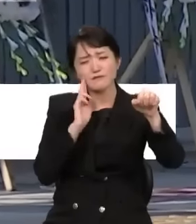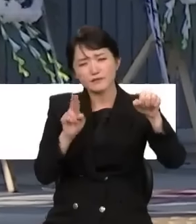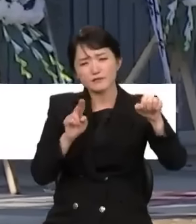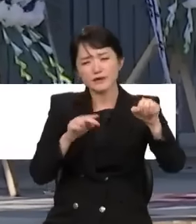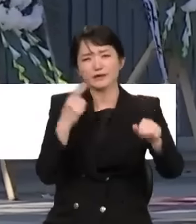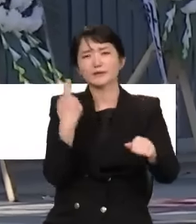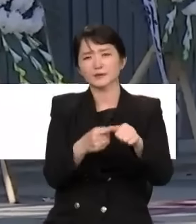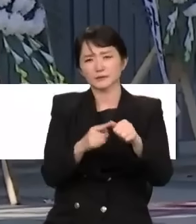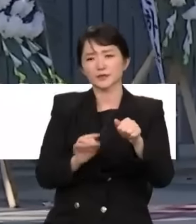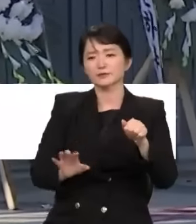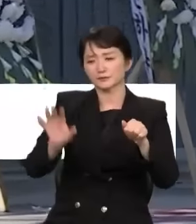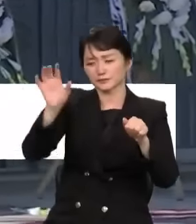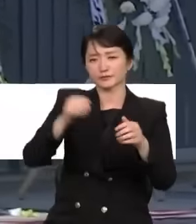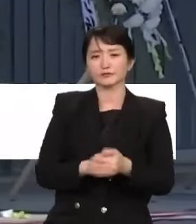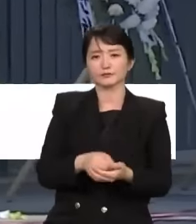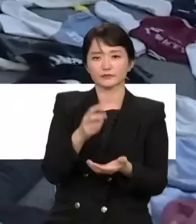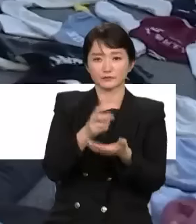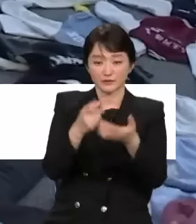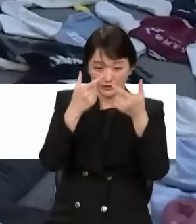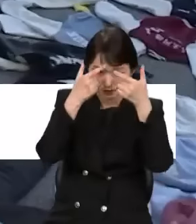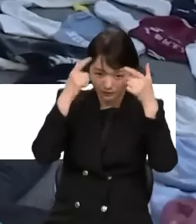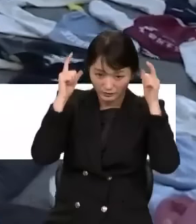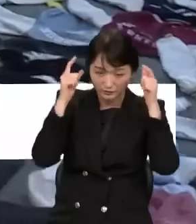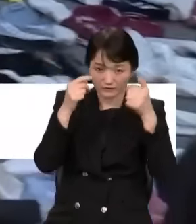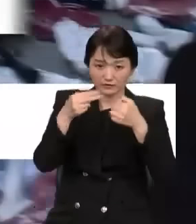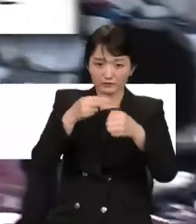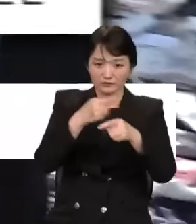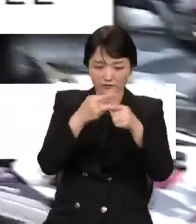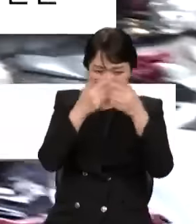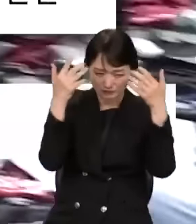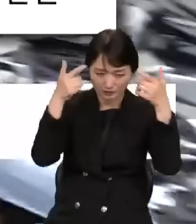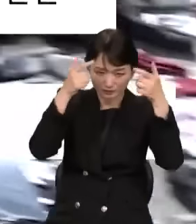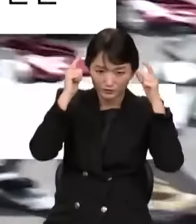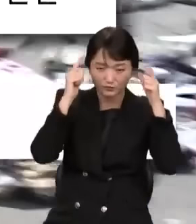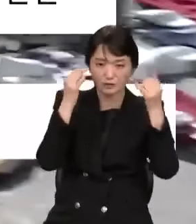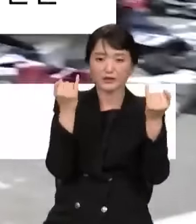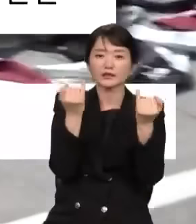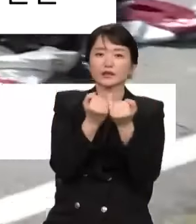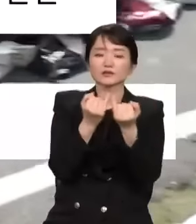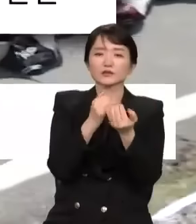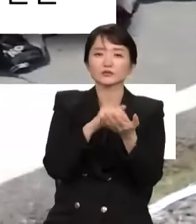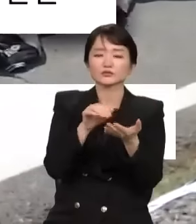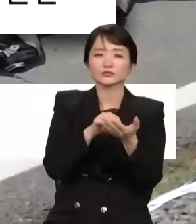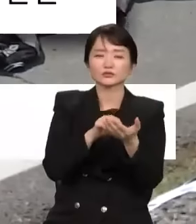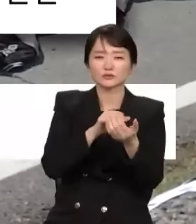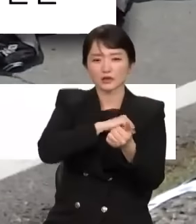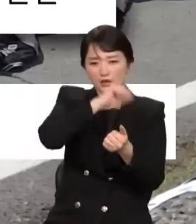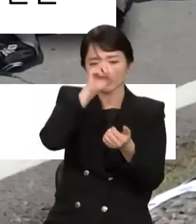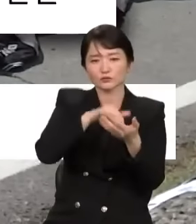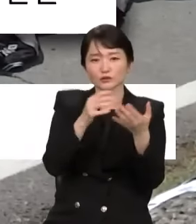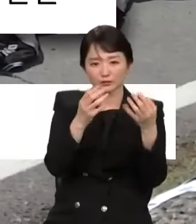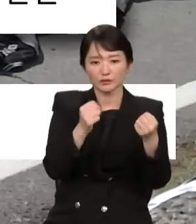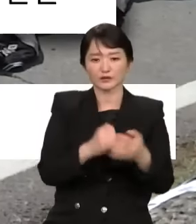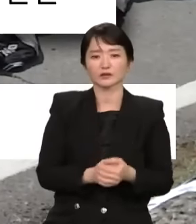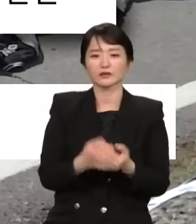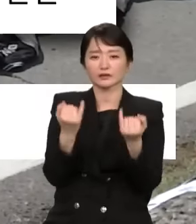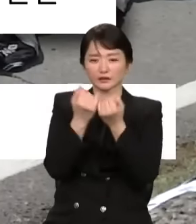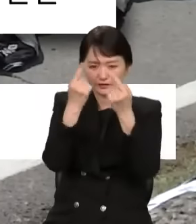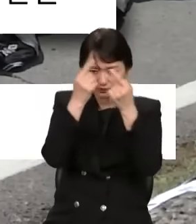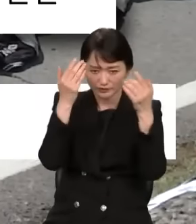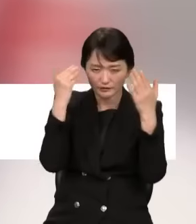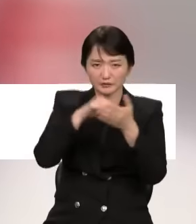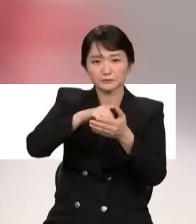있습니다. 로스쿨이나 의대 전문 대학 등의 여성 진학 비율이 더 높다. 여대 출신은 거른다는 글도